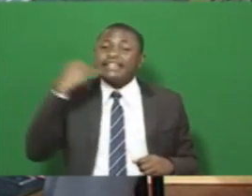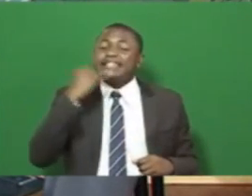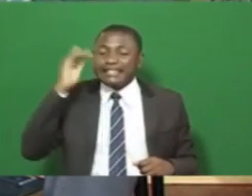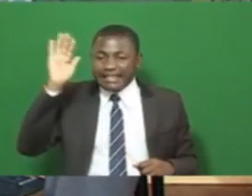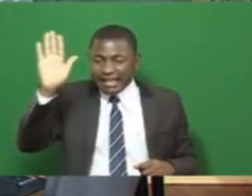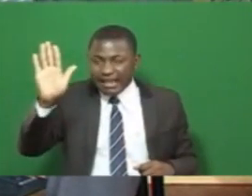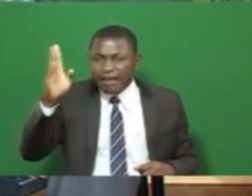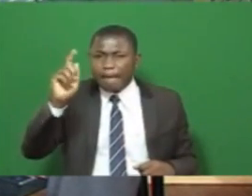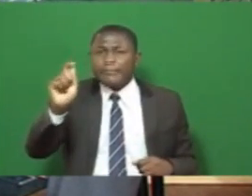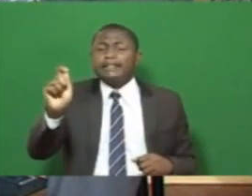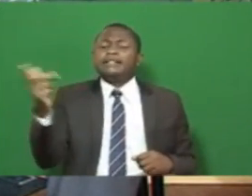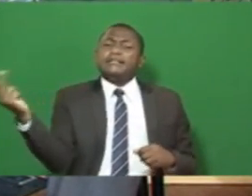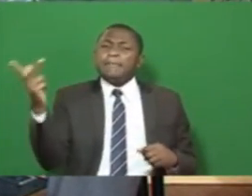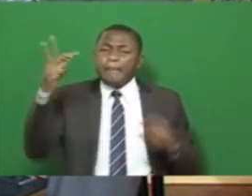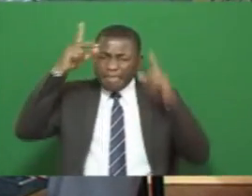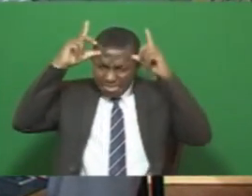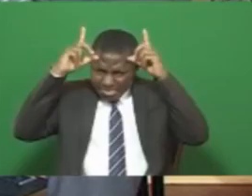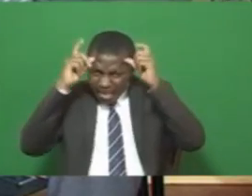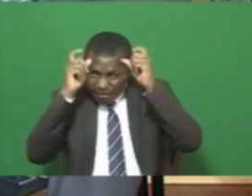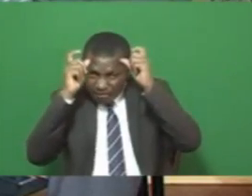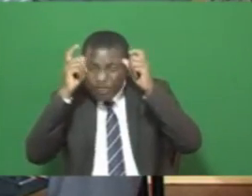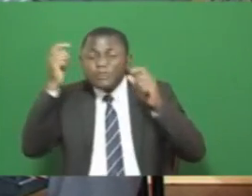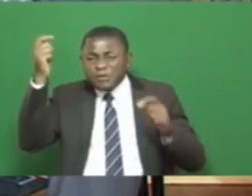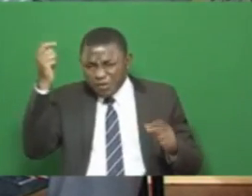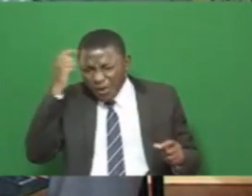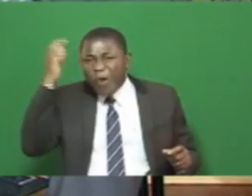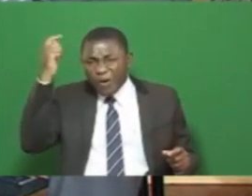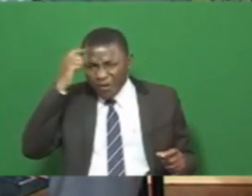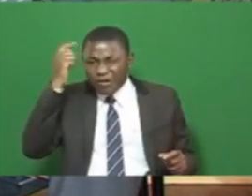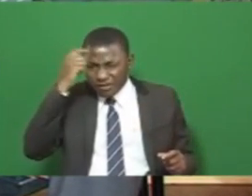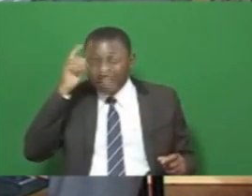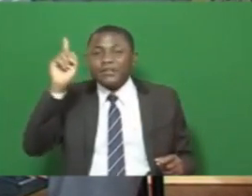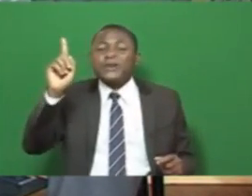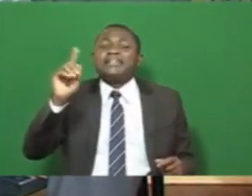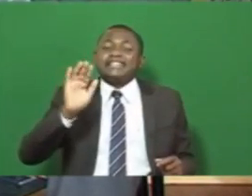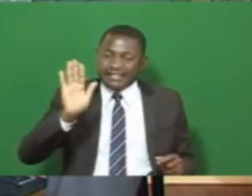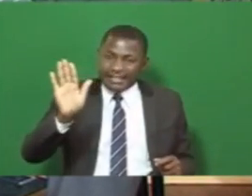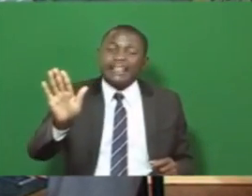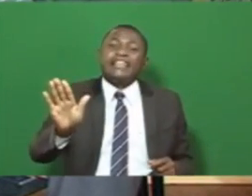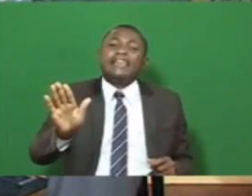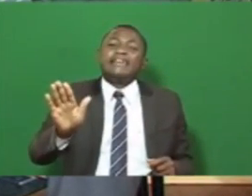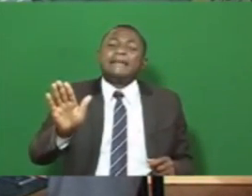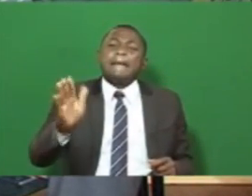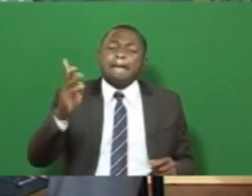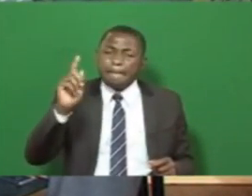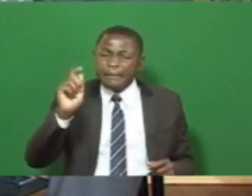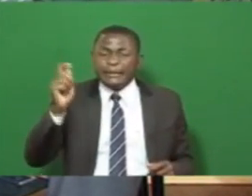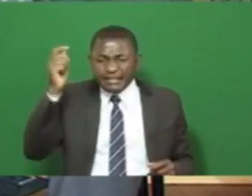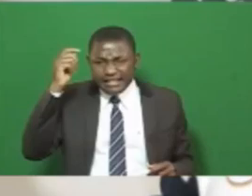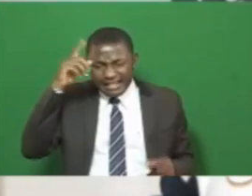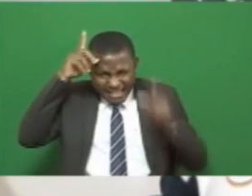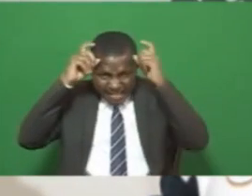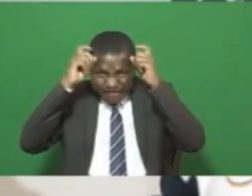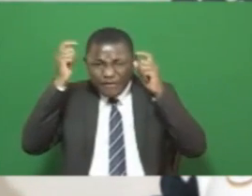Mweya yakaipa kureva kuti Satani nengirozi dzake, vanotenda. Vanotobvuma kuti Mwari ariko. Alright.